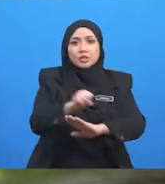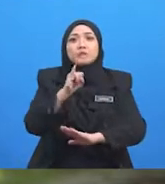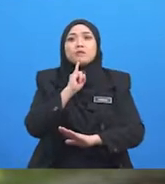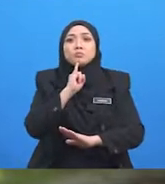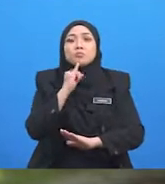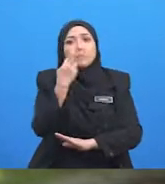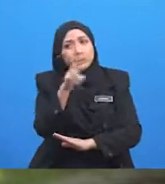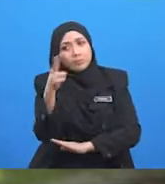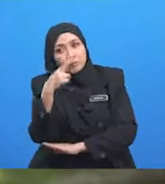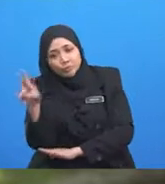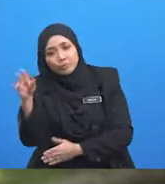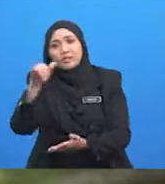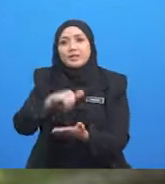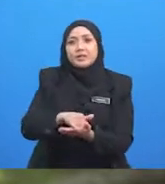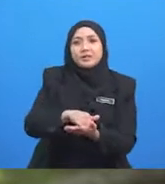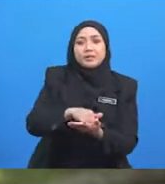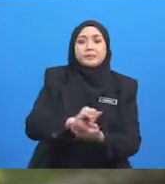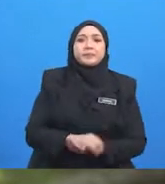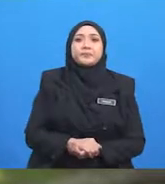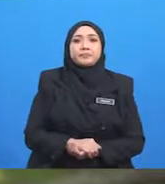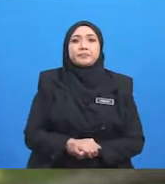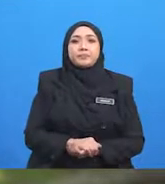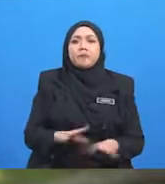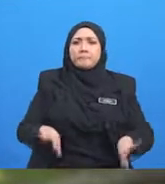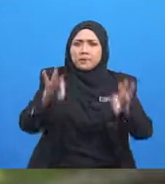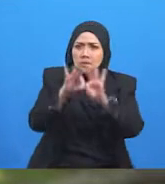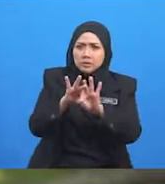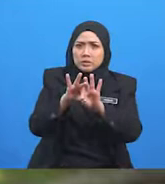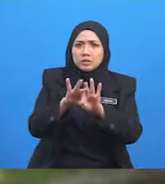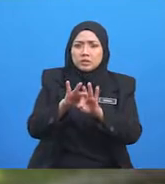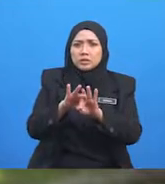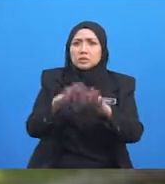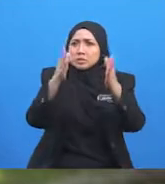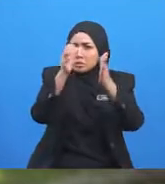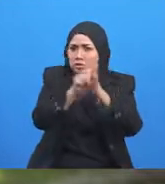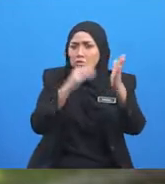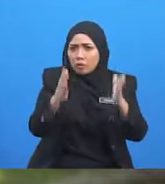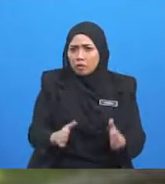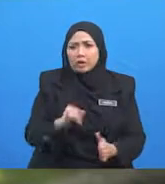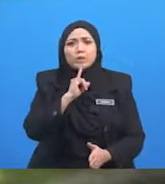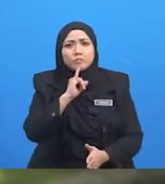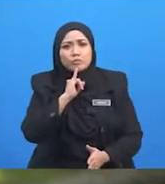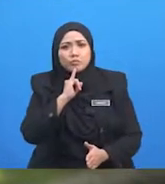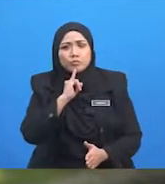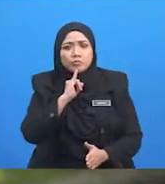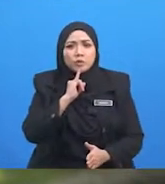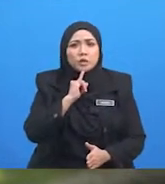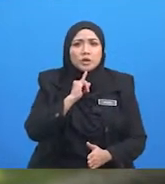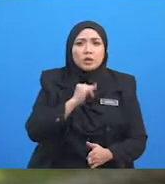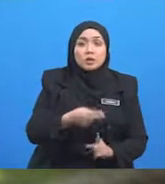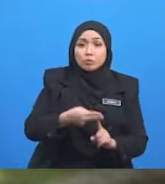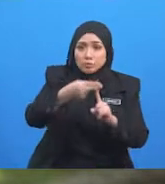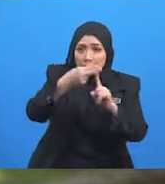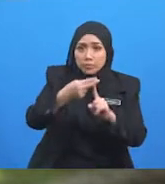beribu-ribu ini. Betapa pentingnya peranan seorang ibu sebagai tunjang